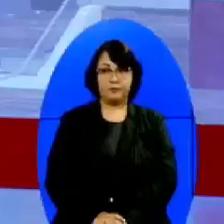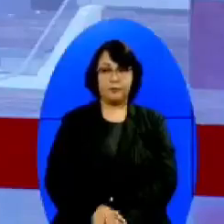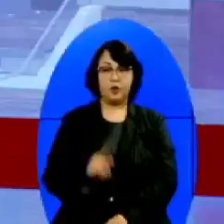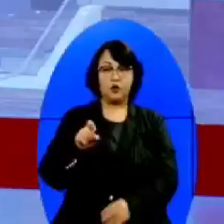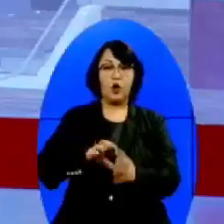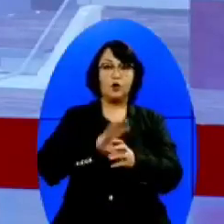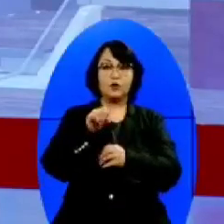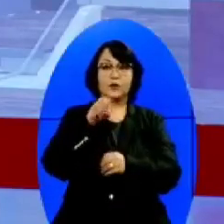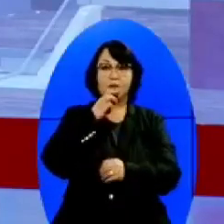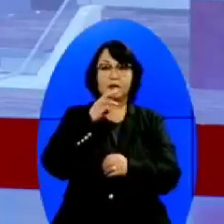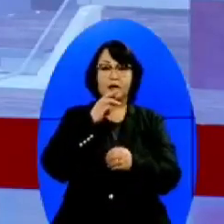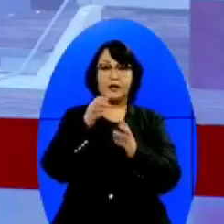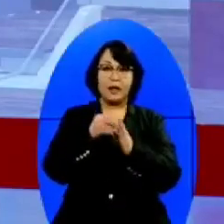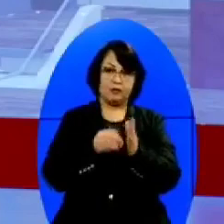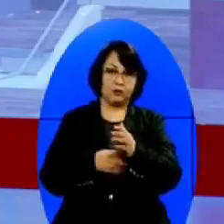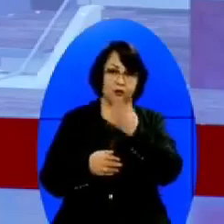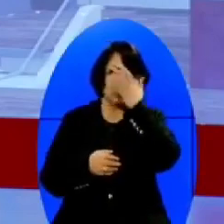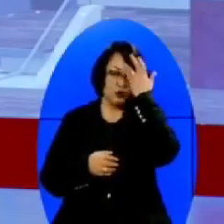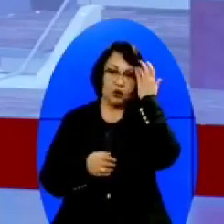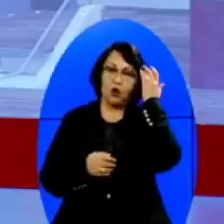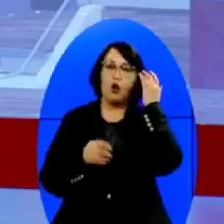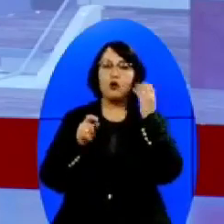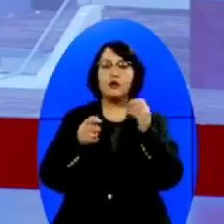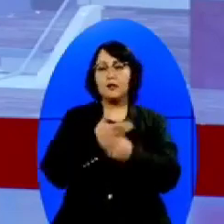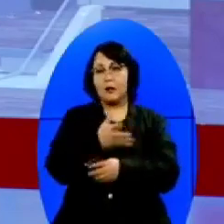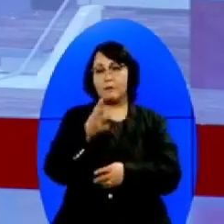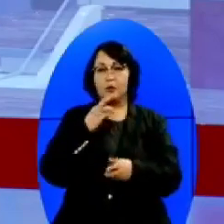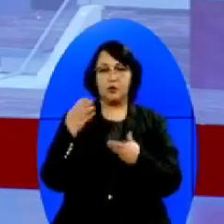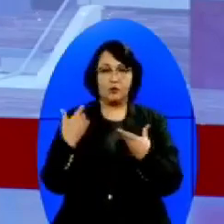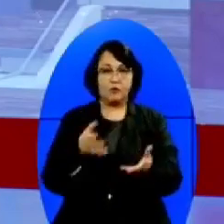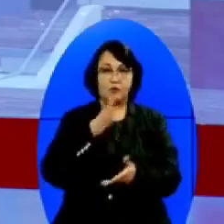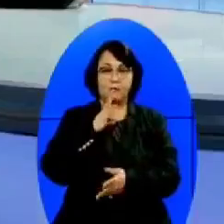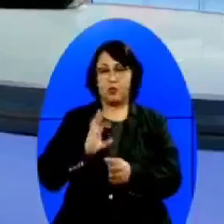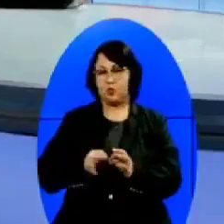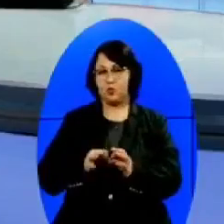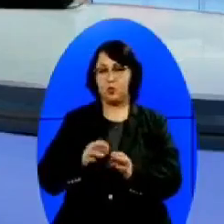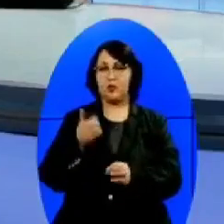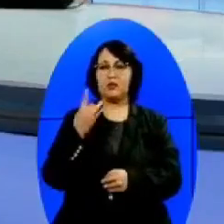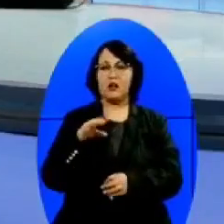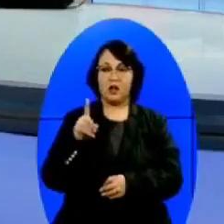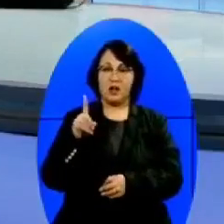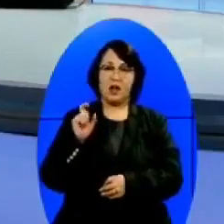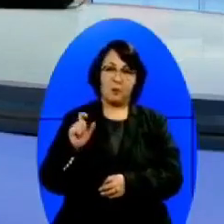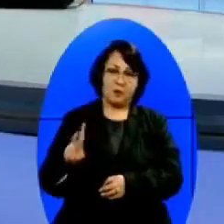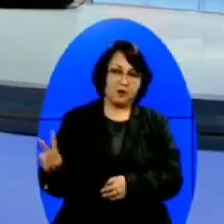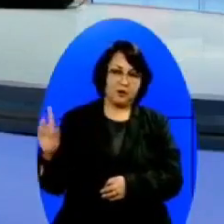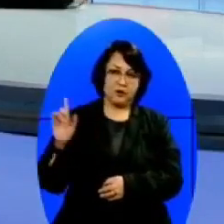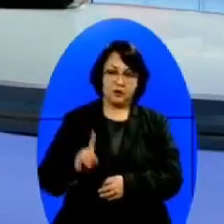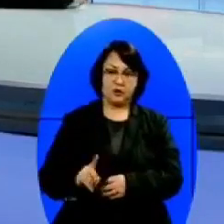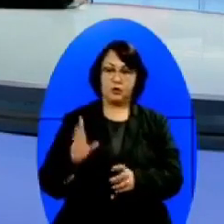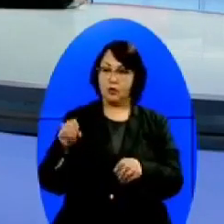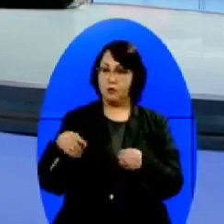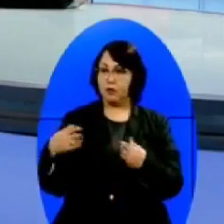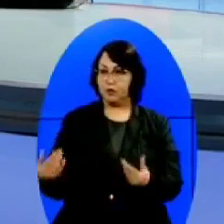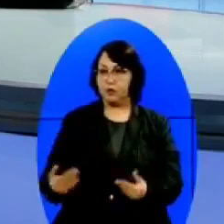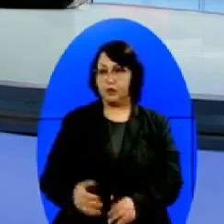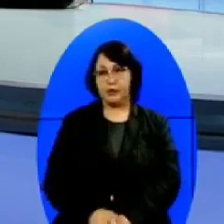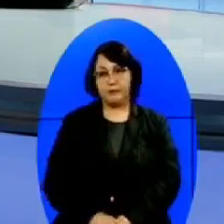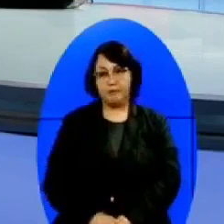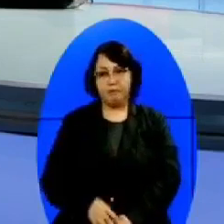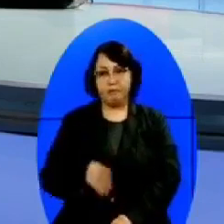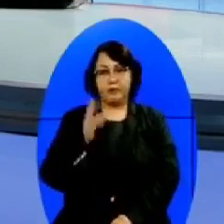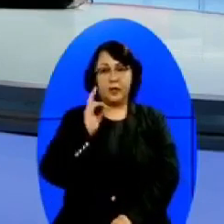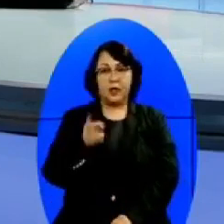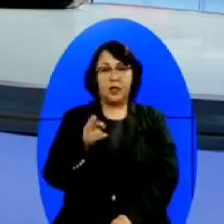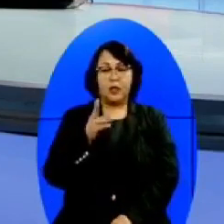Өдөгчтэй улсын мэдээллээр цагийн үр дүүлжилж байна. Өнөөдөр та бүхэн мэдээлэл өгөхөөр манай орчуулагч редактор Инхэ Монголын студид билэн болсон байна. Өрөөм дөргий. За